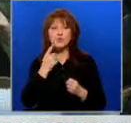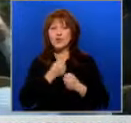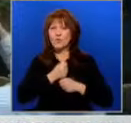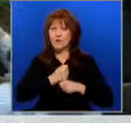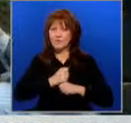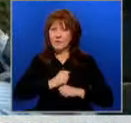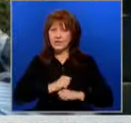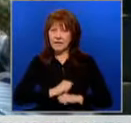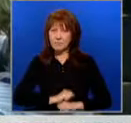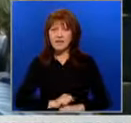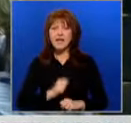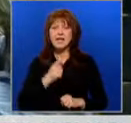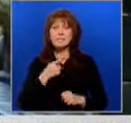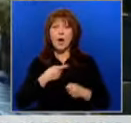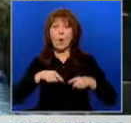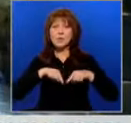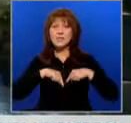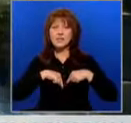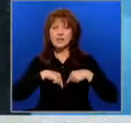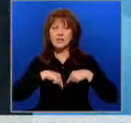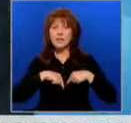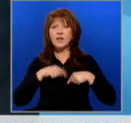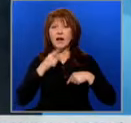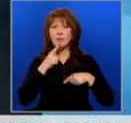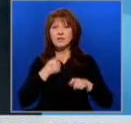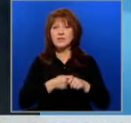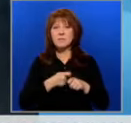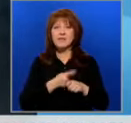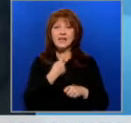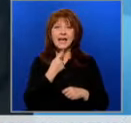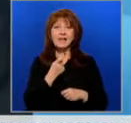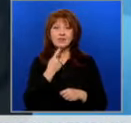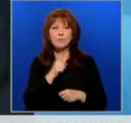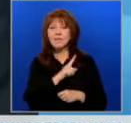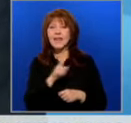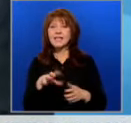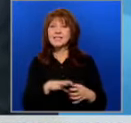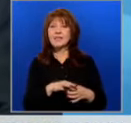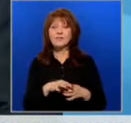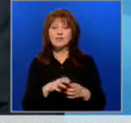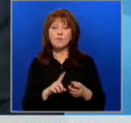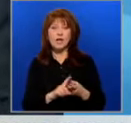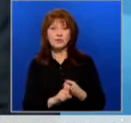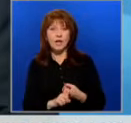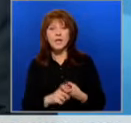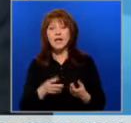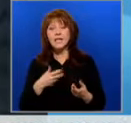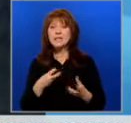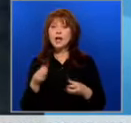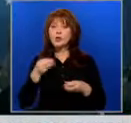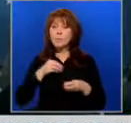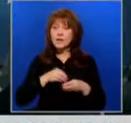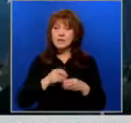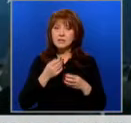издадена осъдителна присъда за провеждането на референдум за независимост на Каталуния. От Брюксел днес поискаха допълнителни разяснения